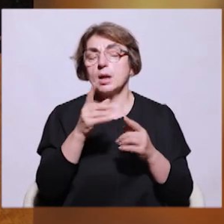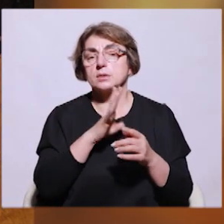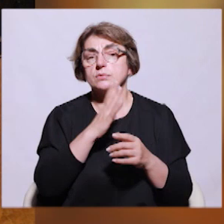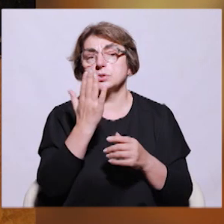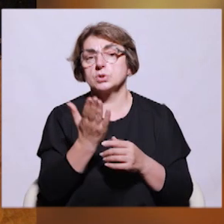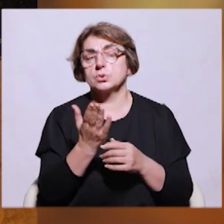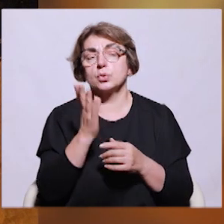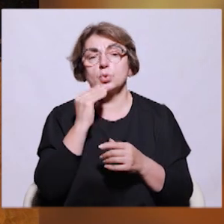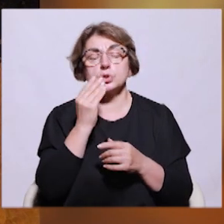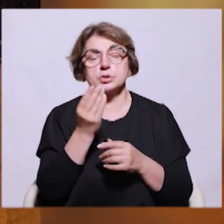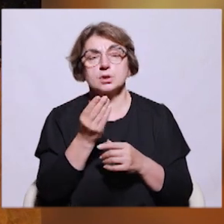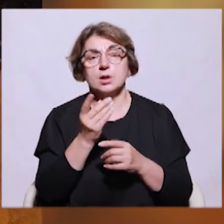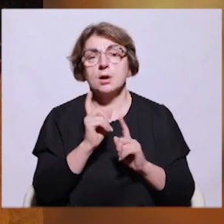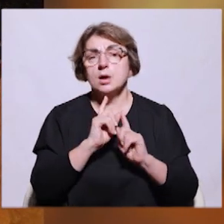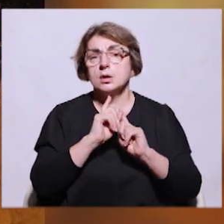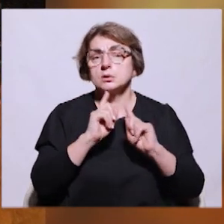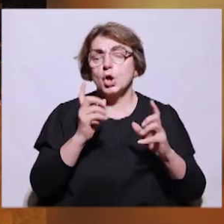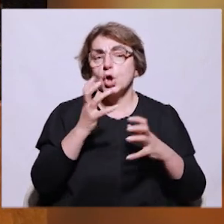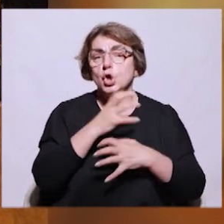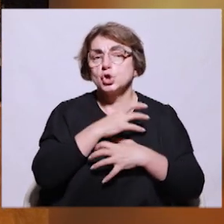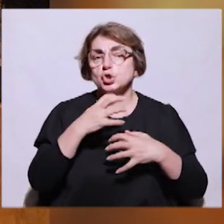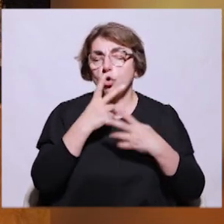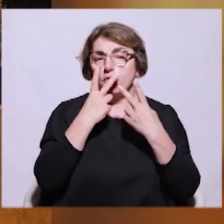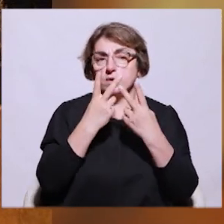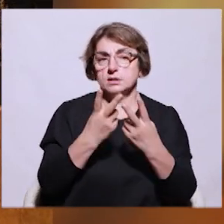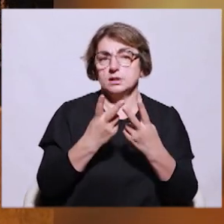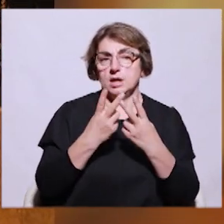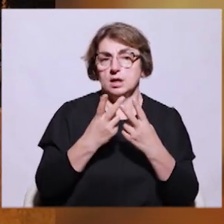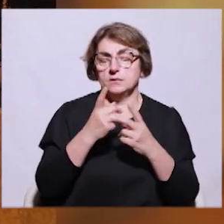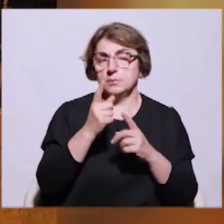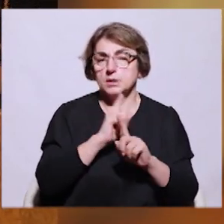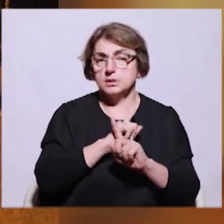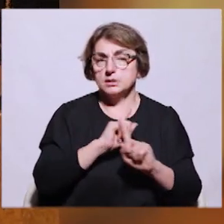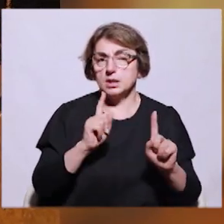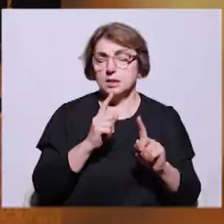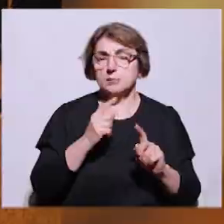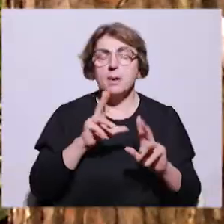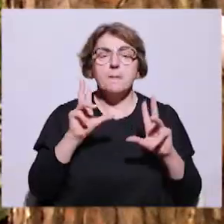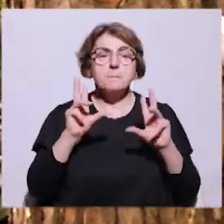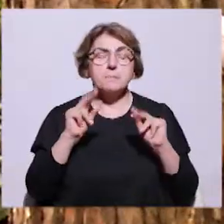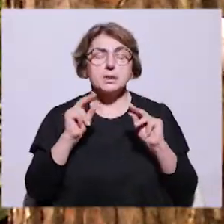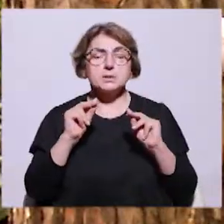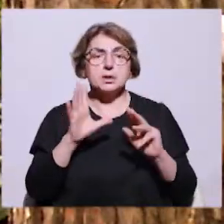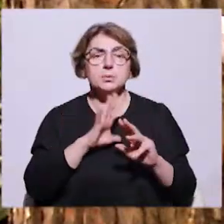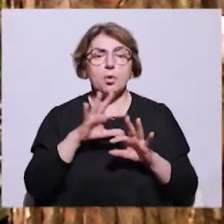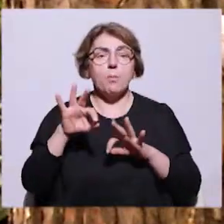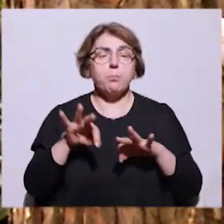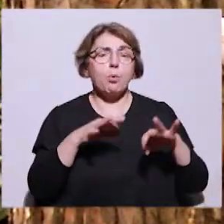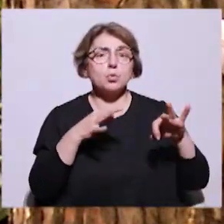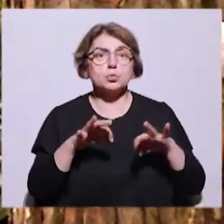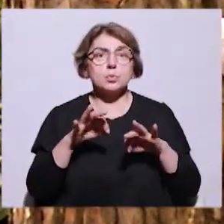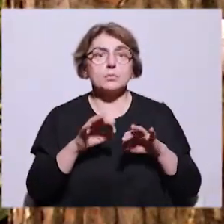მათთვის, როდესაც ეგზოტიკურ ცხოველს დაინახავდნენ ხოლმე და ამით ძალიან ბედნიერები იყვნენ პორტუგალიელები,